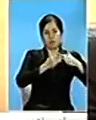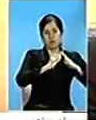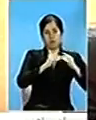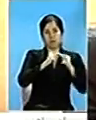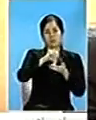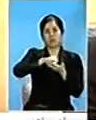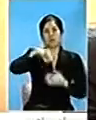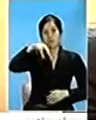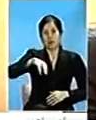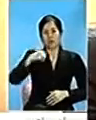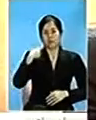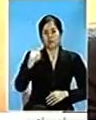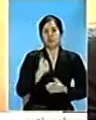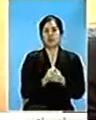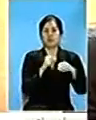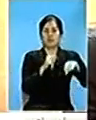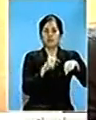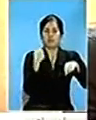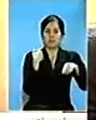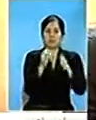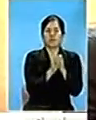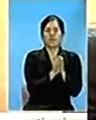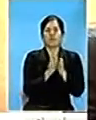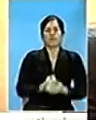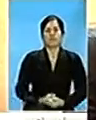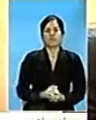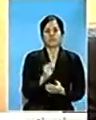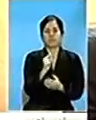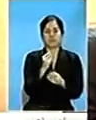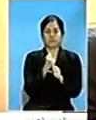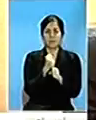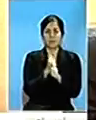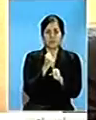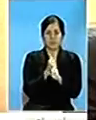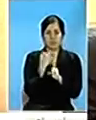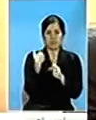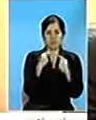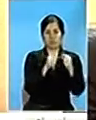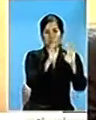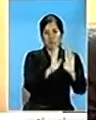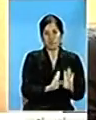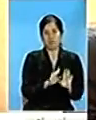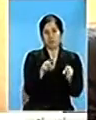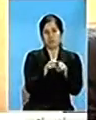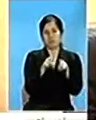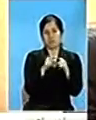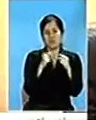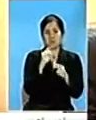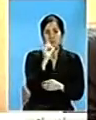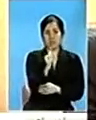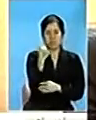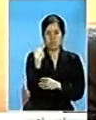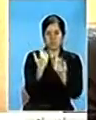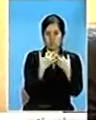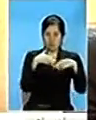จัดตั้งสำนักงานจัดตั้งให้การทำงานเป็นเอกภาพมีการบูรณาการ